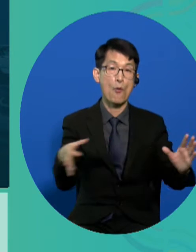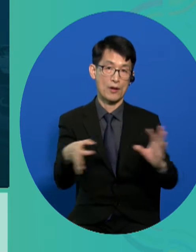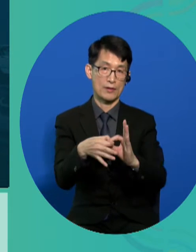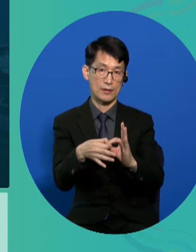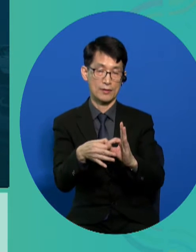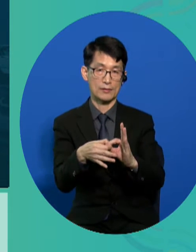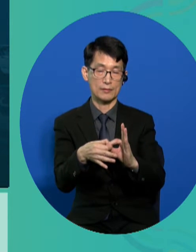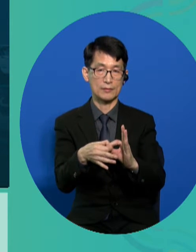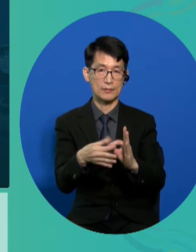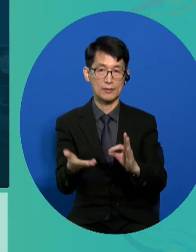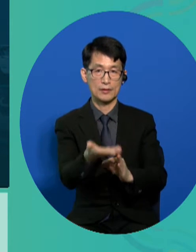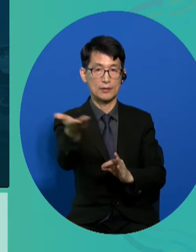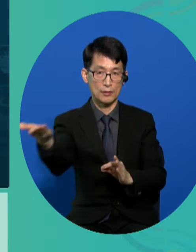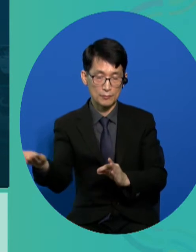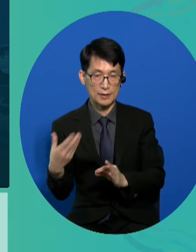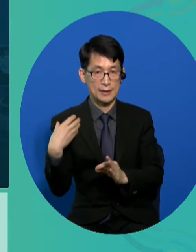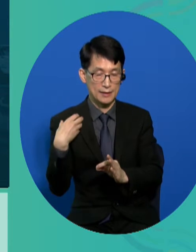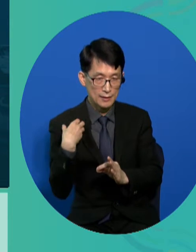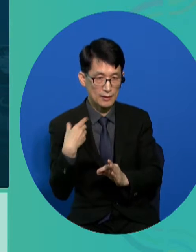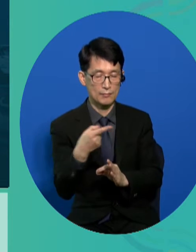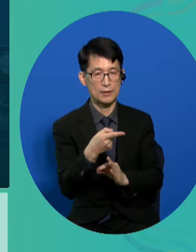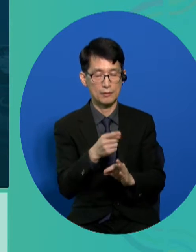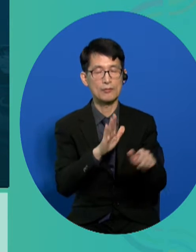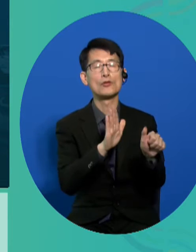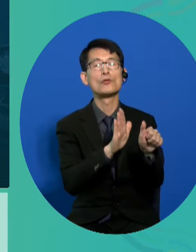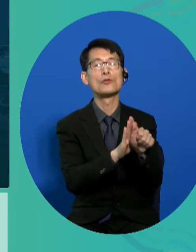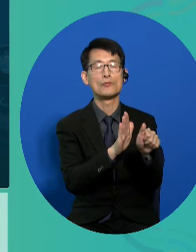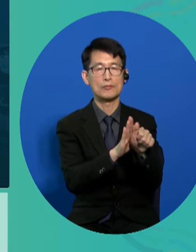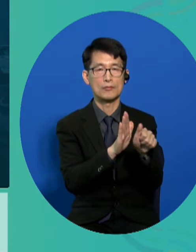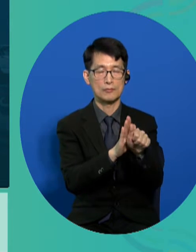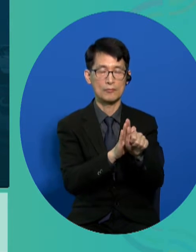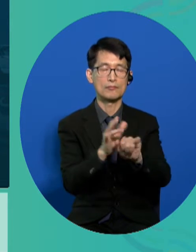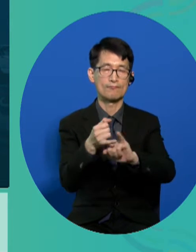여러분들이 촉구를 하셔야 합니다. 우리